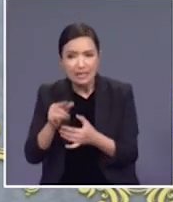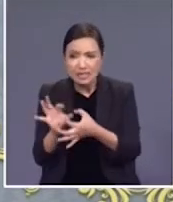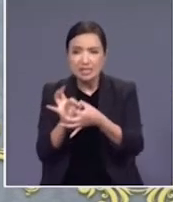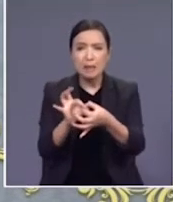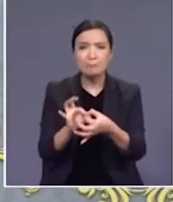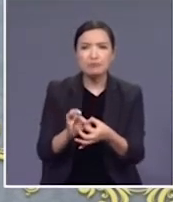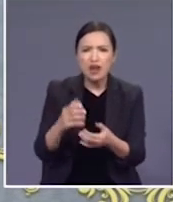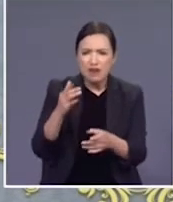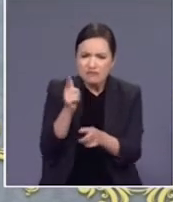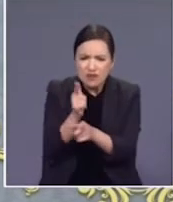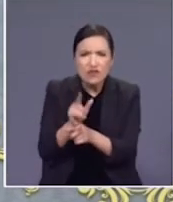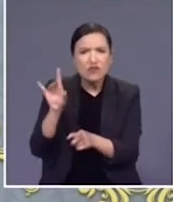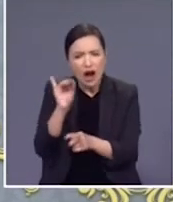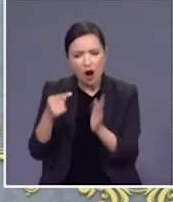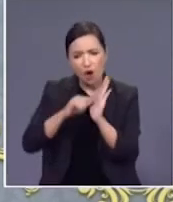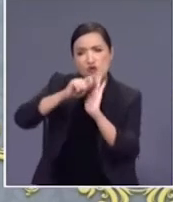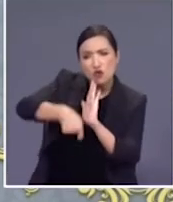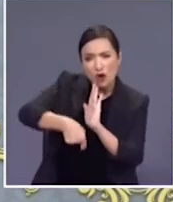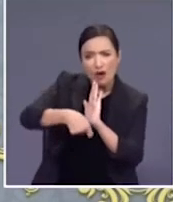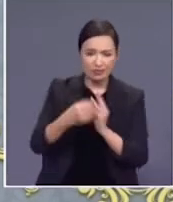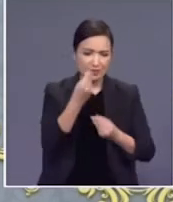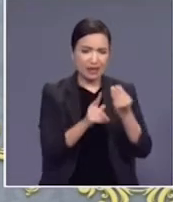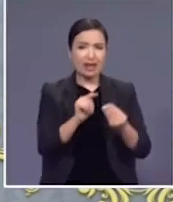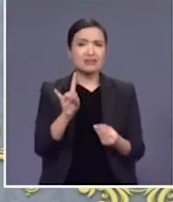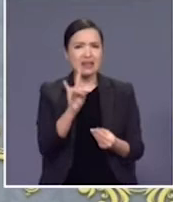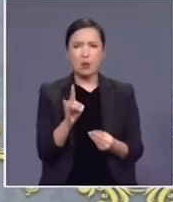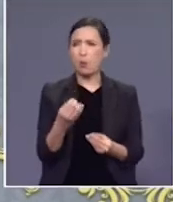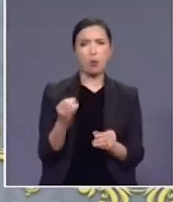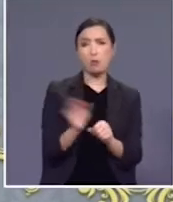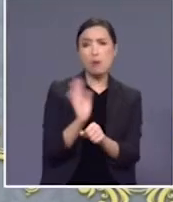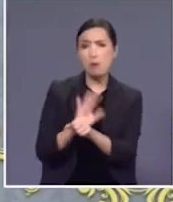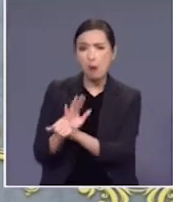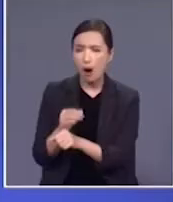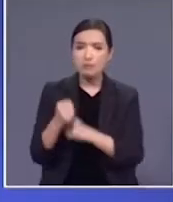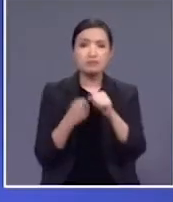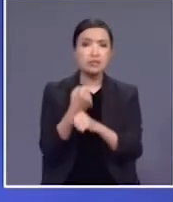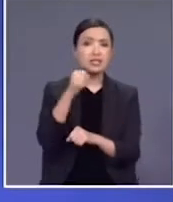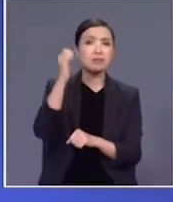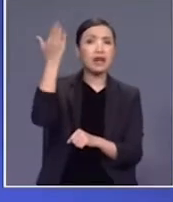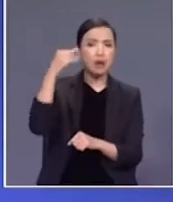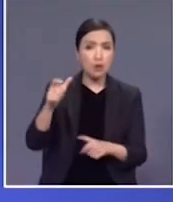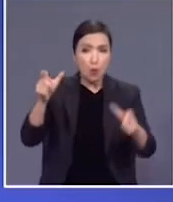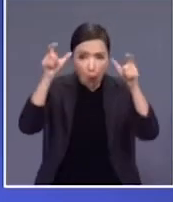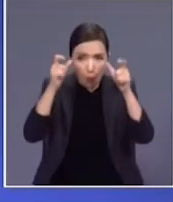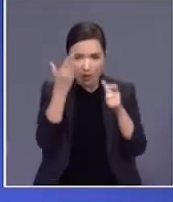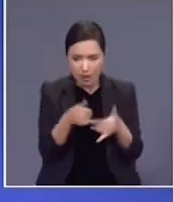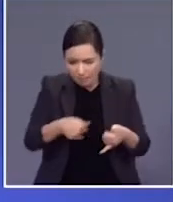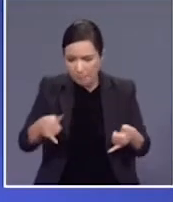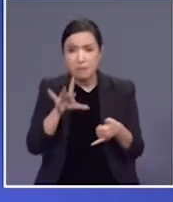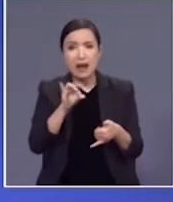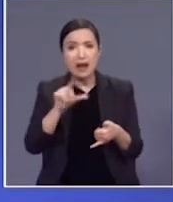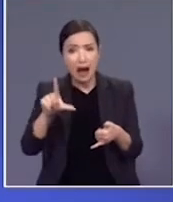ราชนะครับนอกจากนี้ตลาดปศุสัตว์บ้านเรายังขาดแคลนอีกมากเพราะเมื่อ10ปีก่อนเรามีโคเหลืออยู่8ล้านตัว